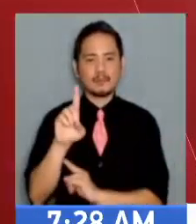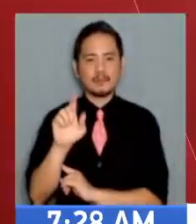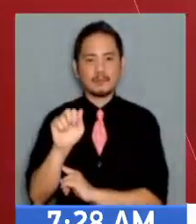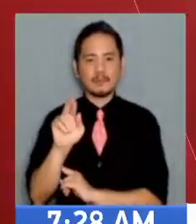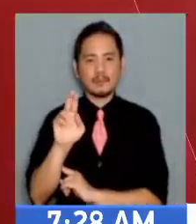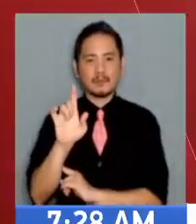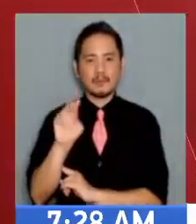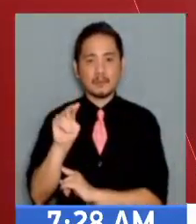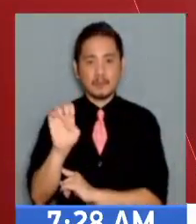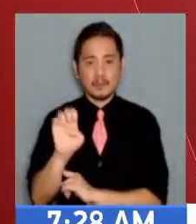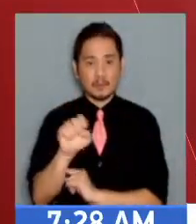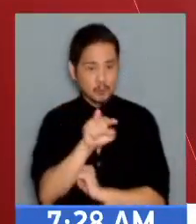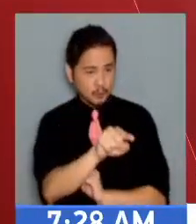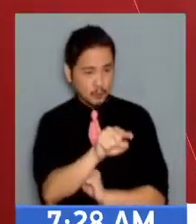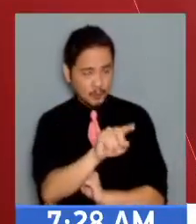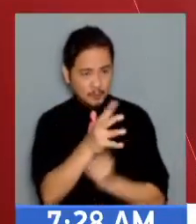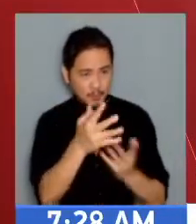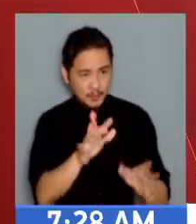ka na ba?